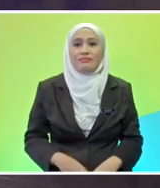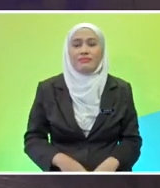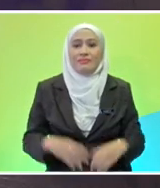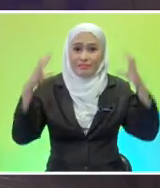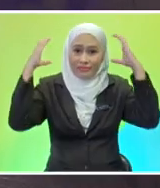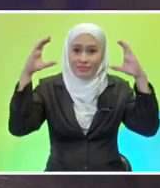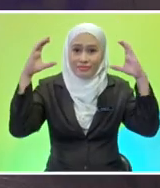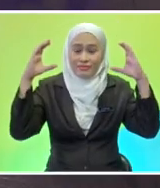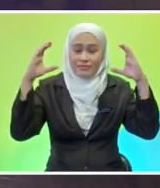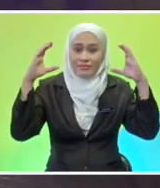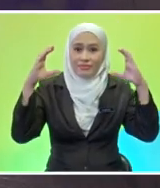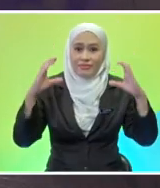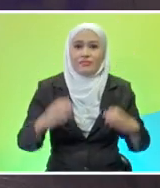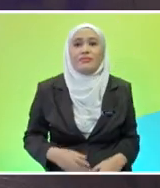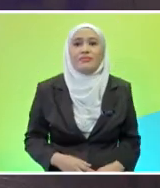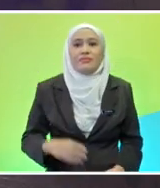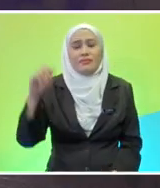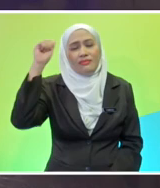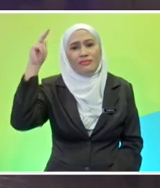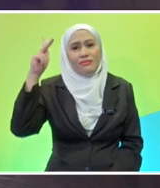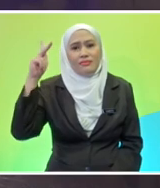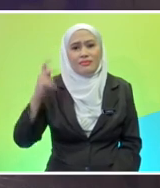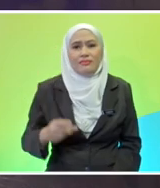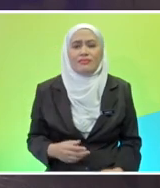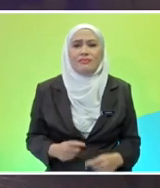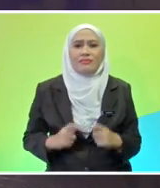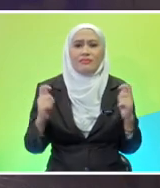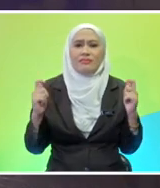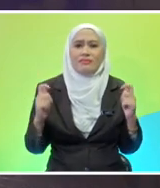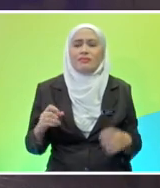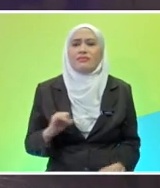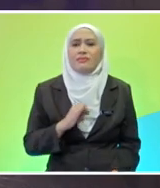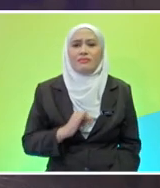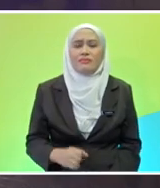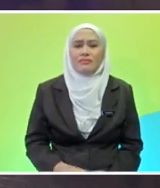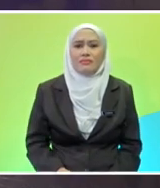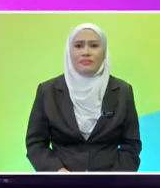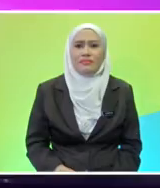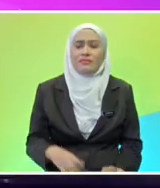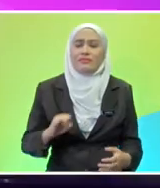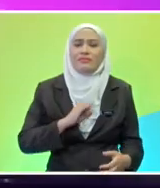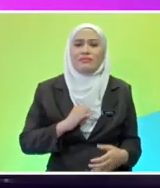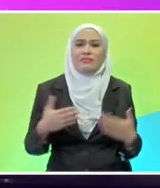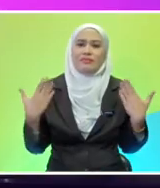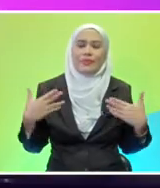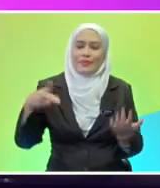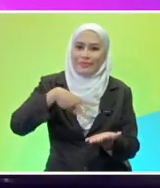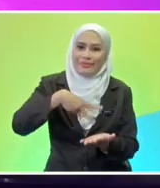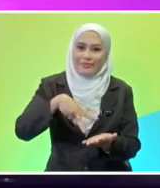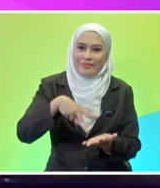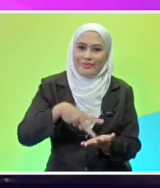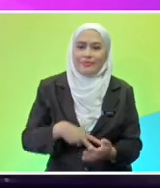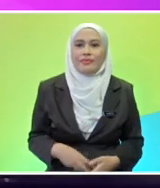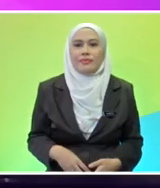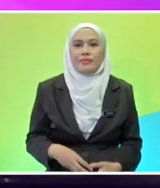Cikgu! Ya, Akmal terperanjat saya. Cikgu tak dengar ke saya panggil tadi? Oh, cikgu tengah seronok menari. Wah, cikgu ada apa